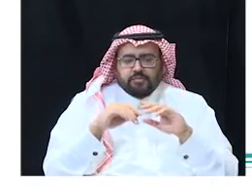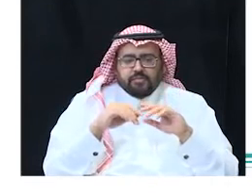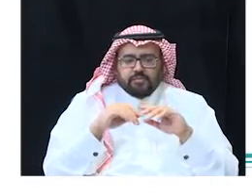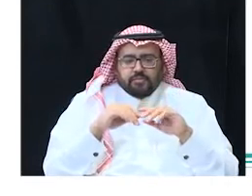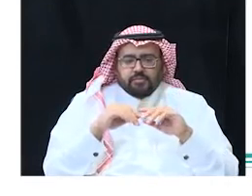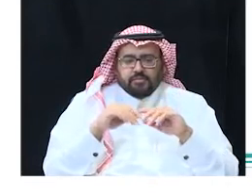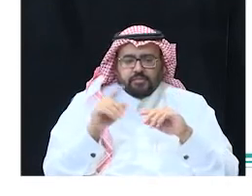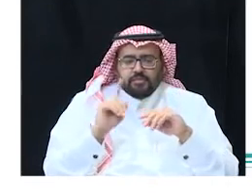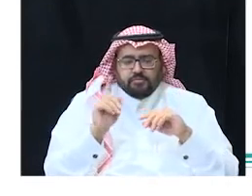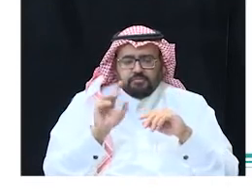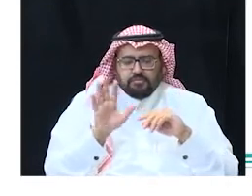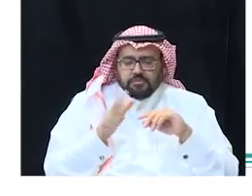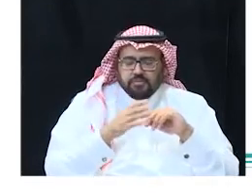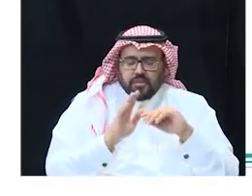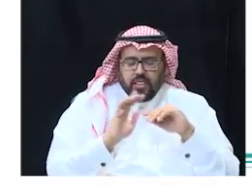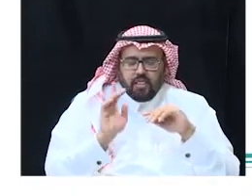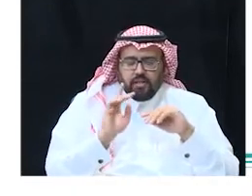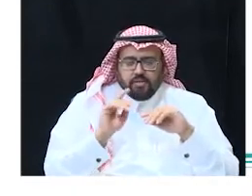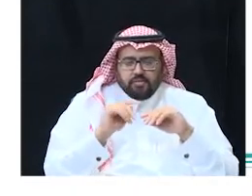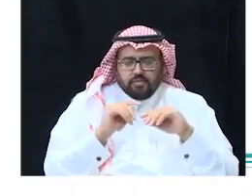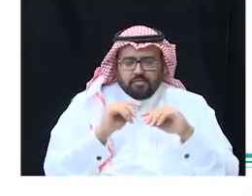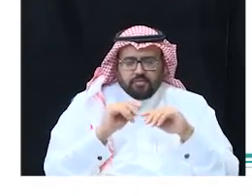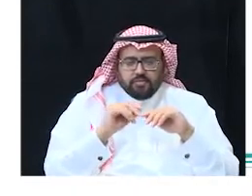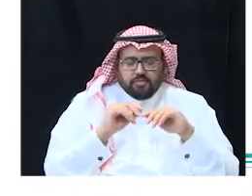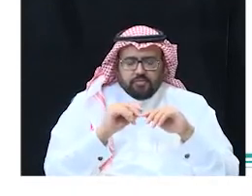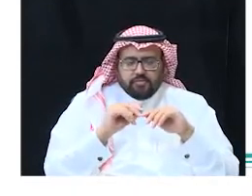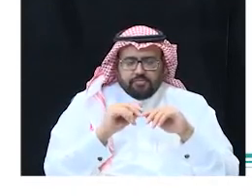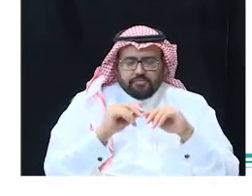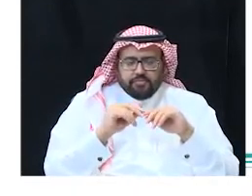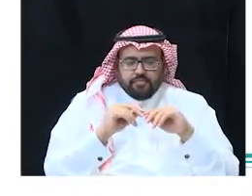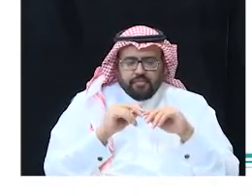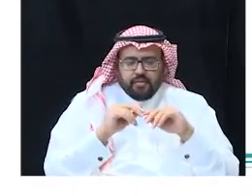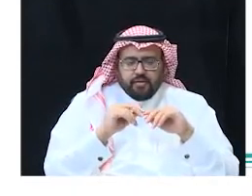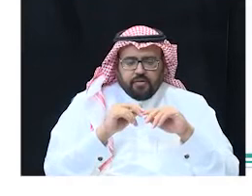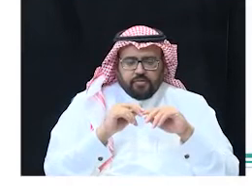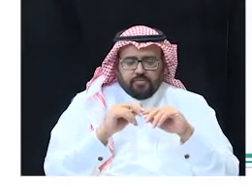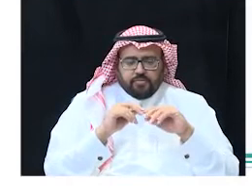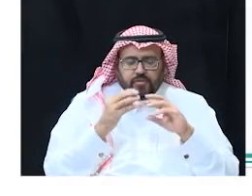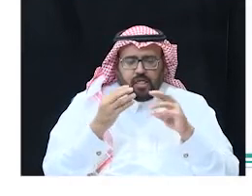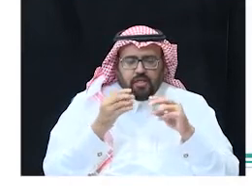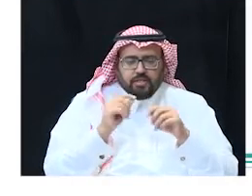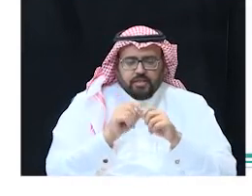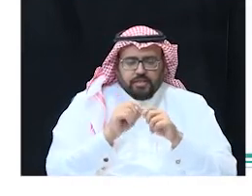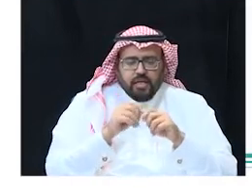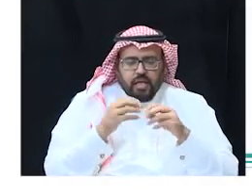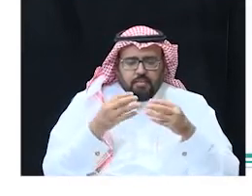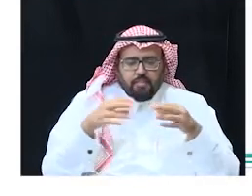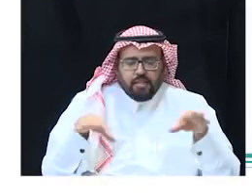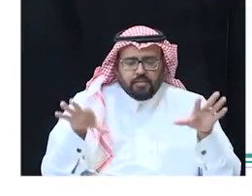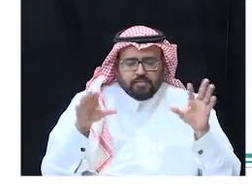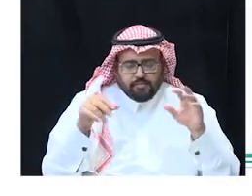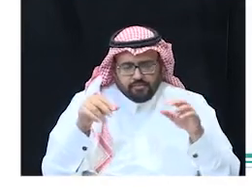بينما المواد التي لا يجذبها المغناطيس هي التي مصنوعة من